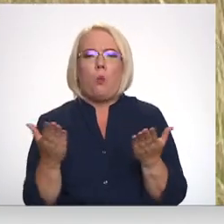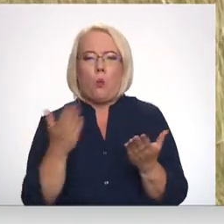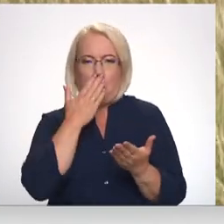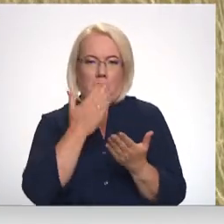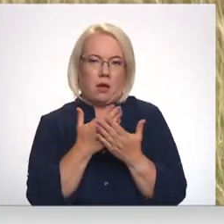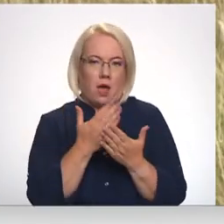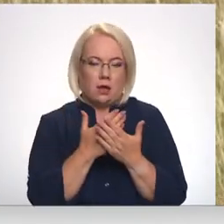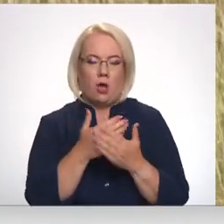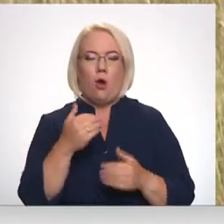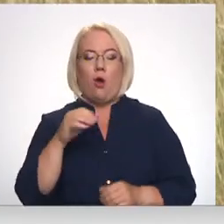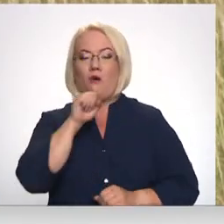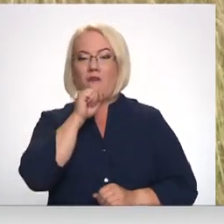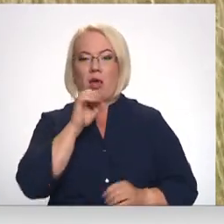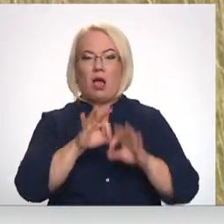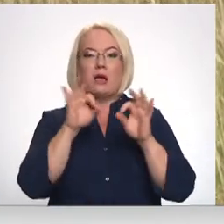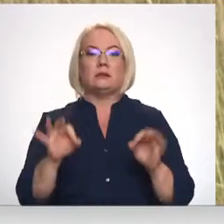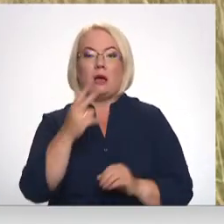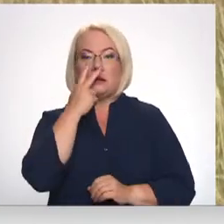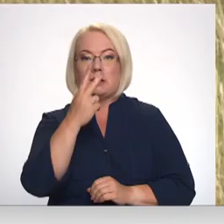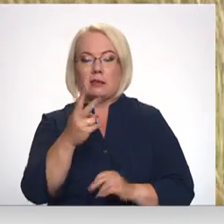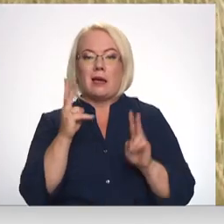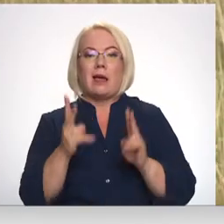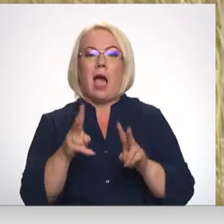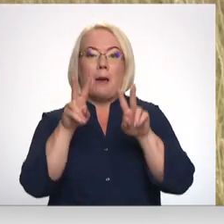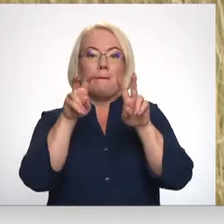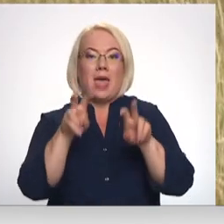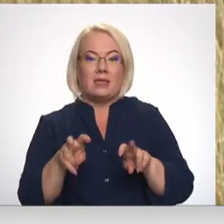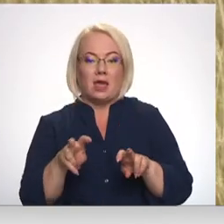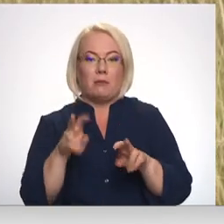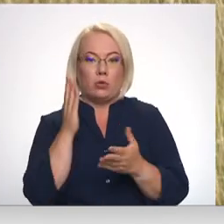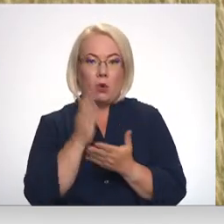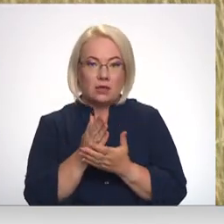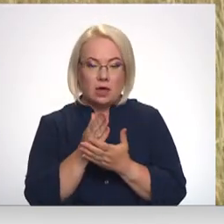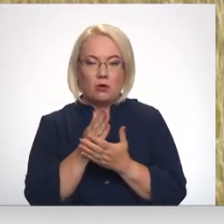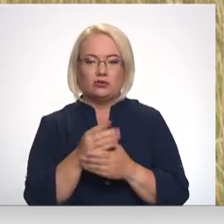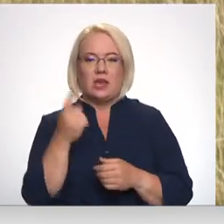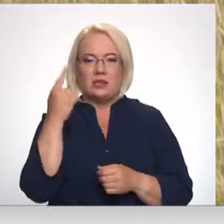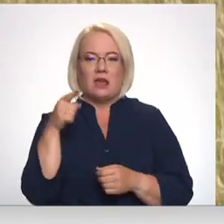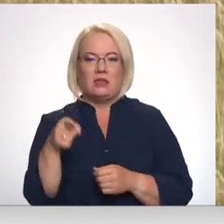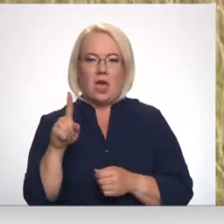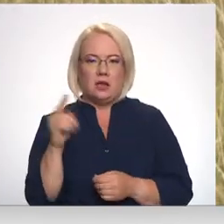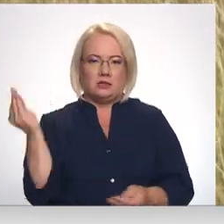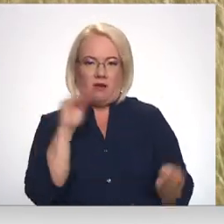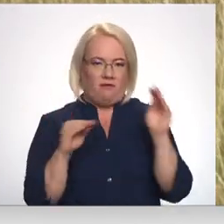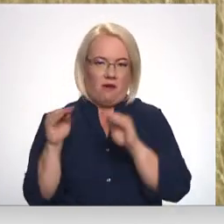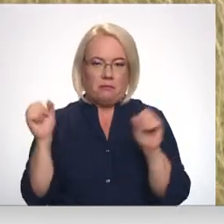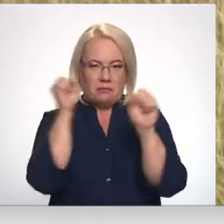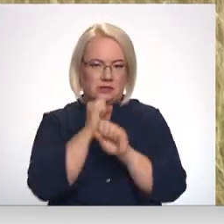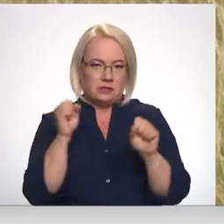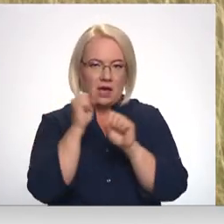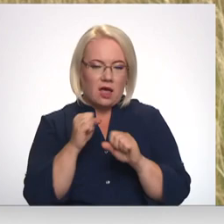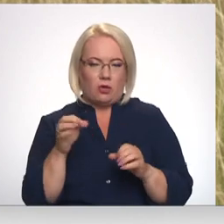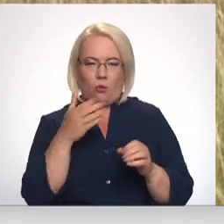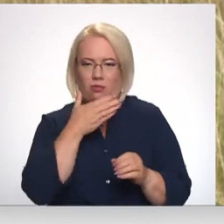sāk skatīties, kā šie pētījumi ir veikti, tad izrādās, ka šie pētījumi ir, ja ne klāji safabricēti, tad vismaz noteikti